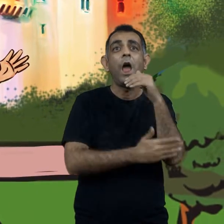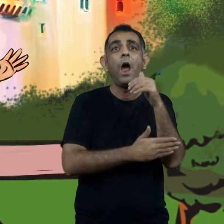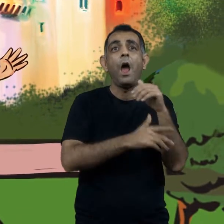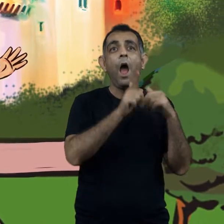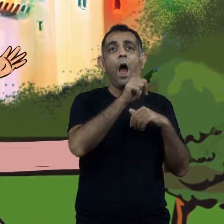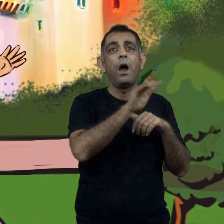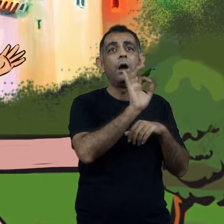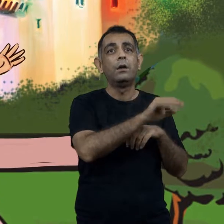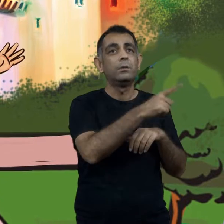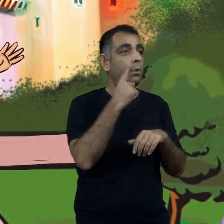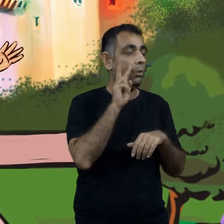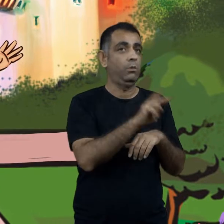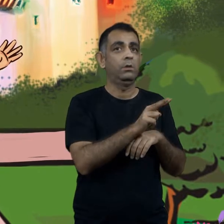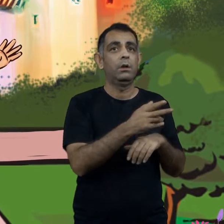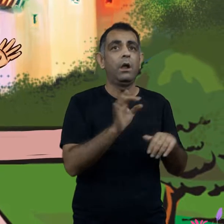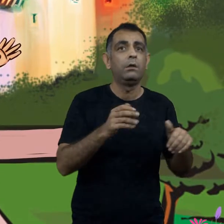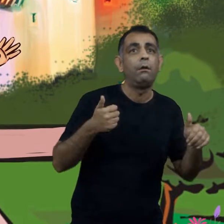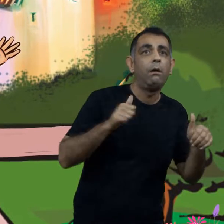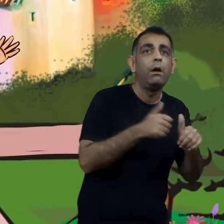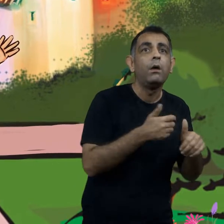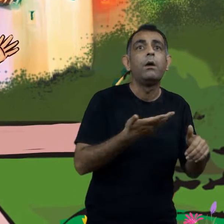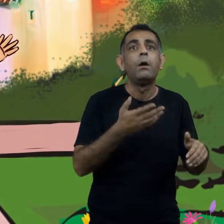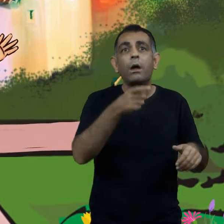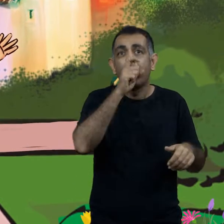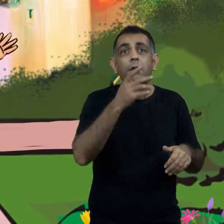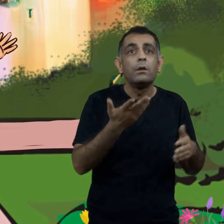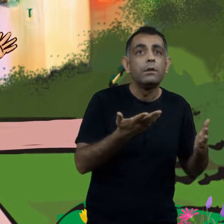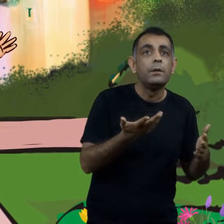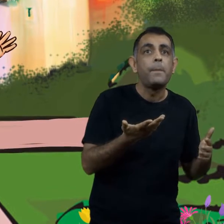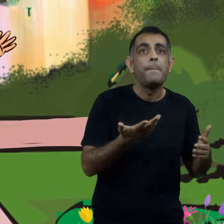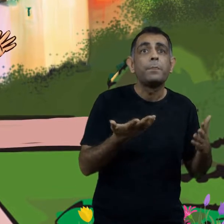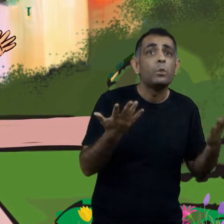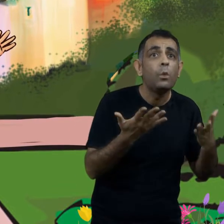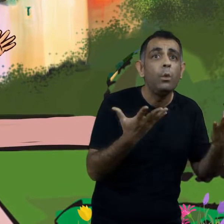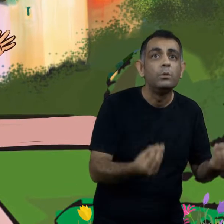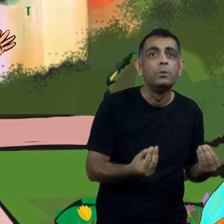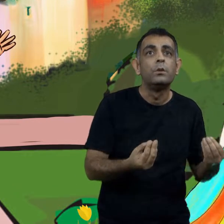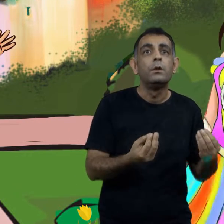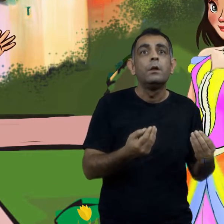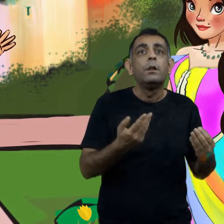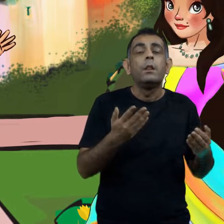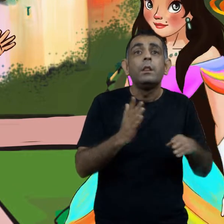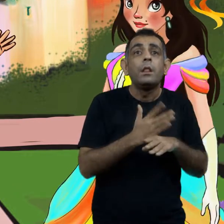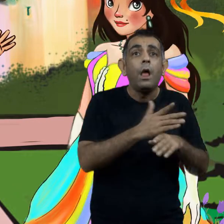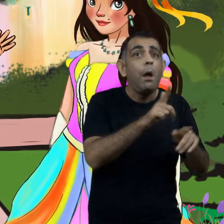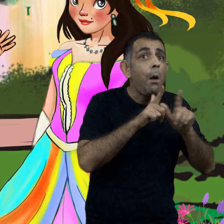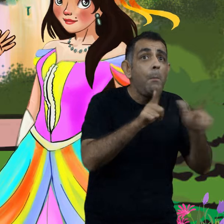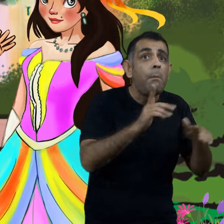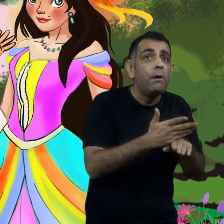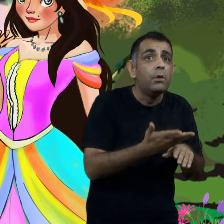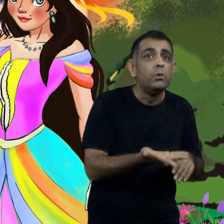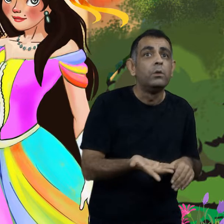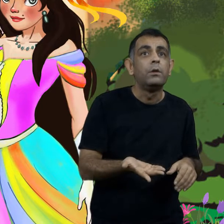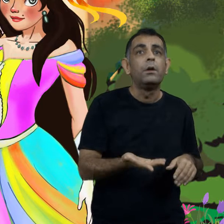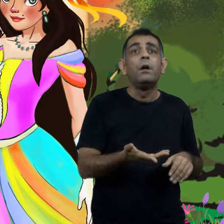uçurtma kraliçesinin yardımcısından geldiğini gördüler. Uçurtma kraliçesi endişeyle... Ne oldu?